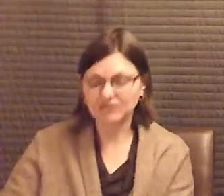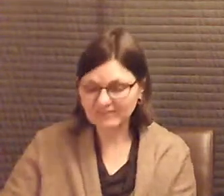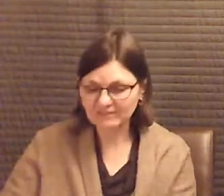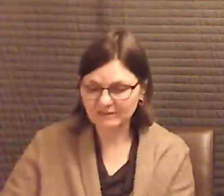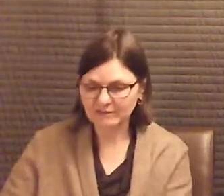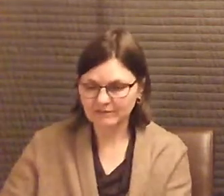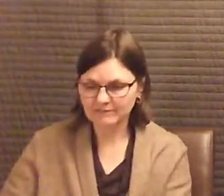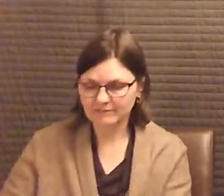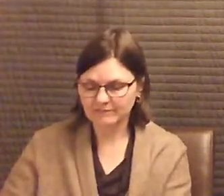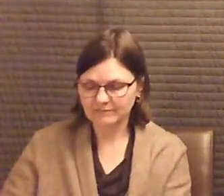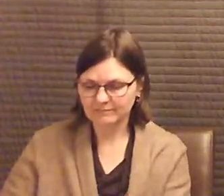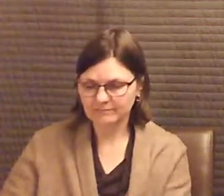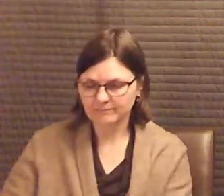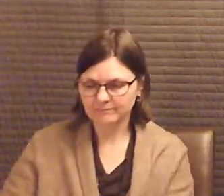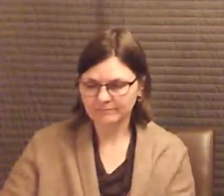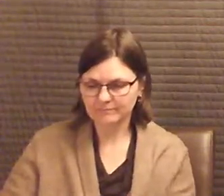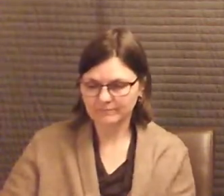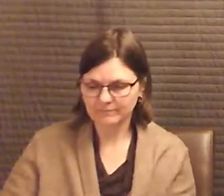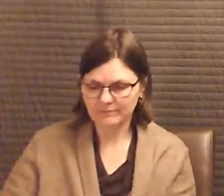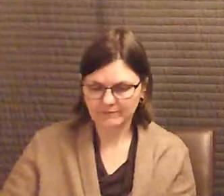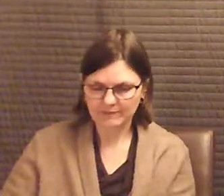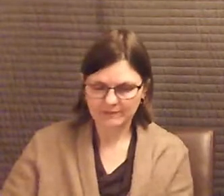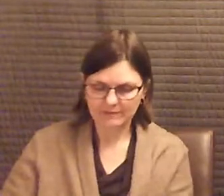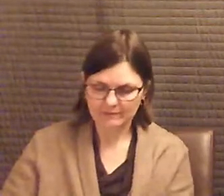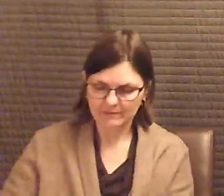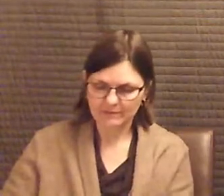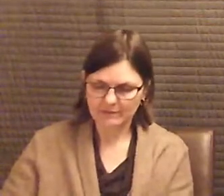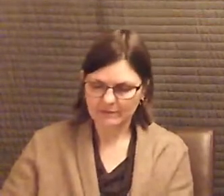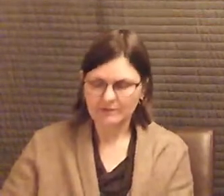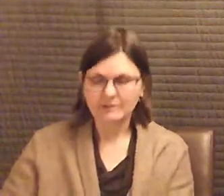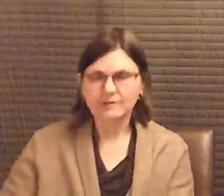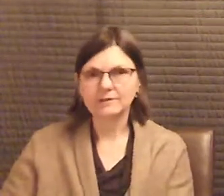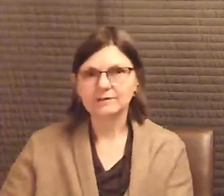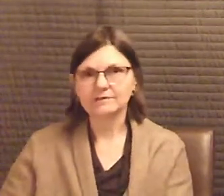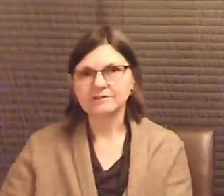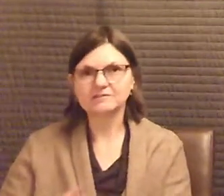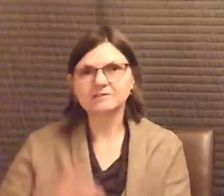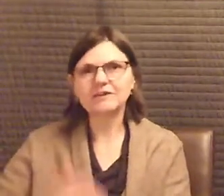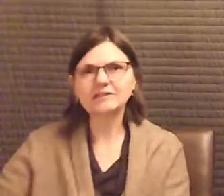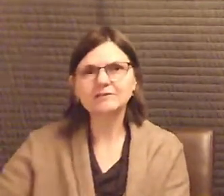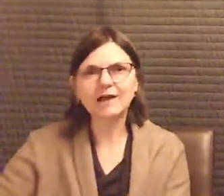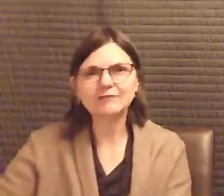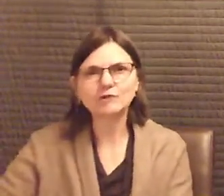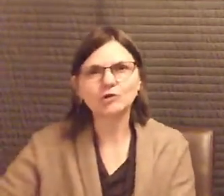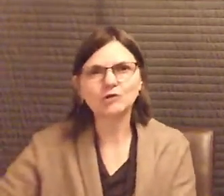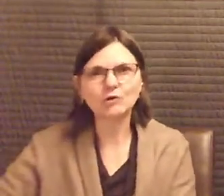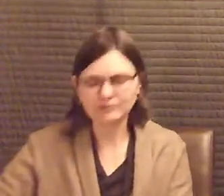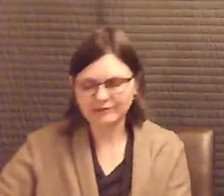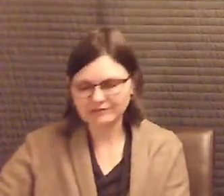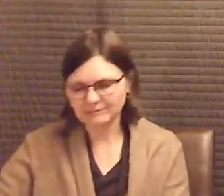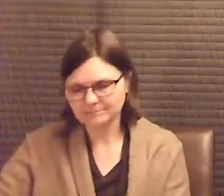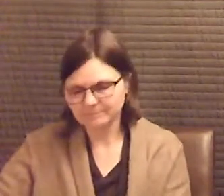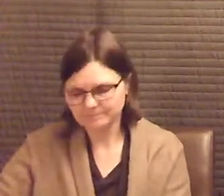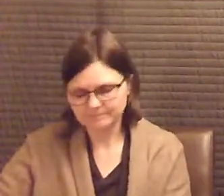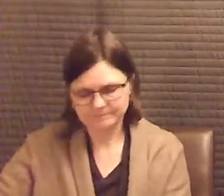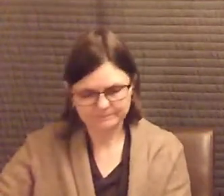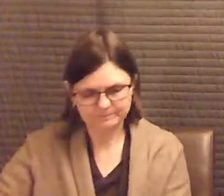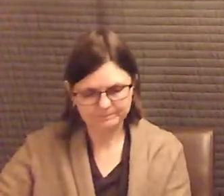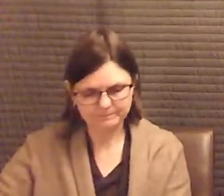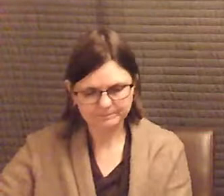20 dus is the great story ook in josh oh dit is het graven graven corio sap at